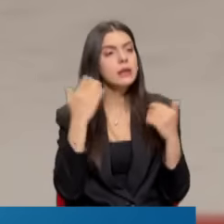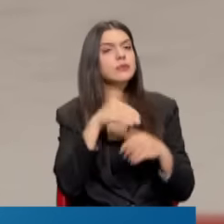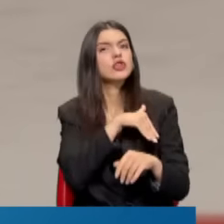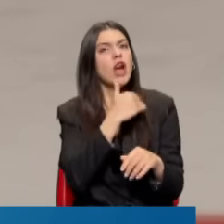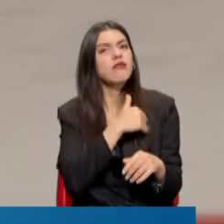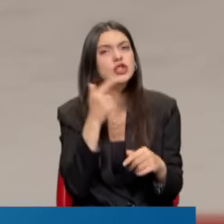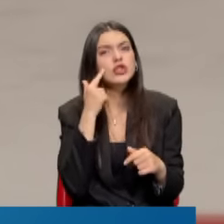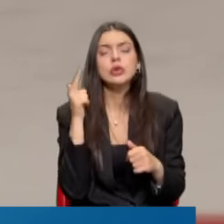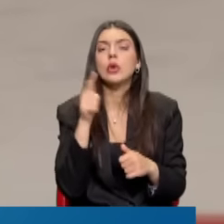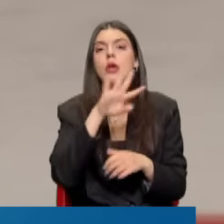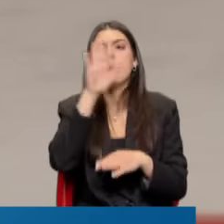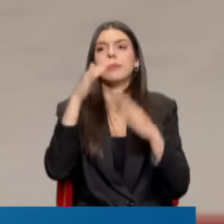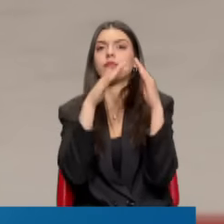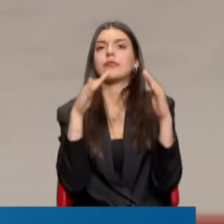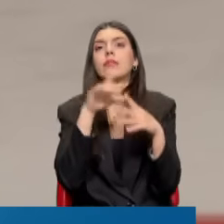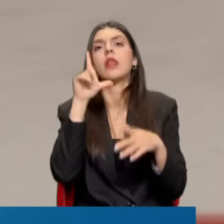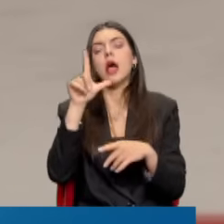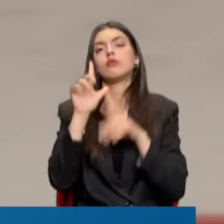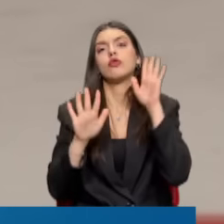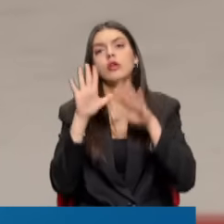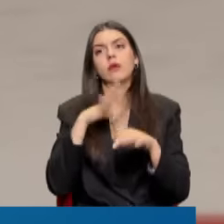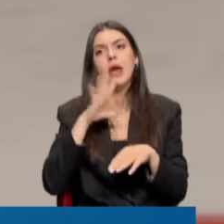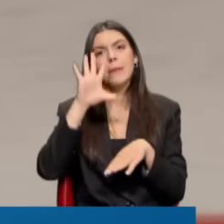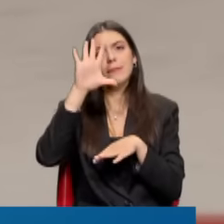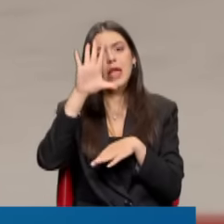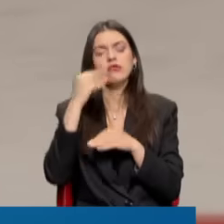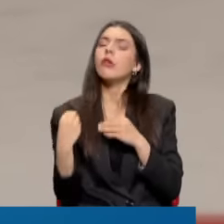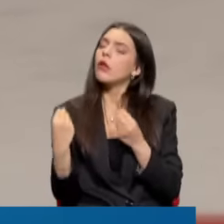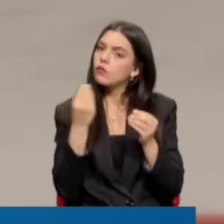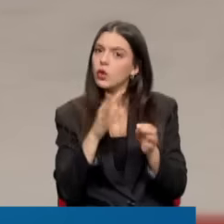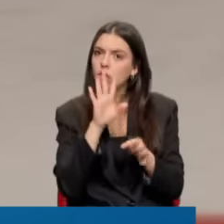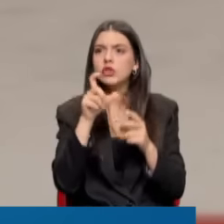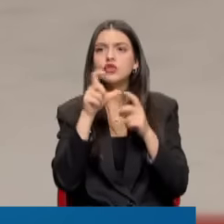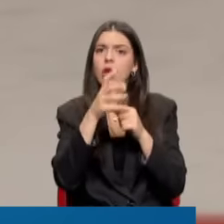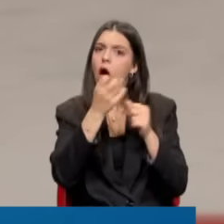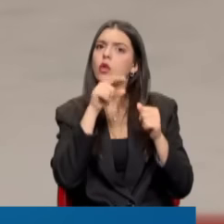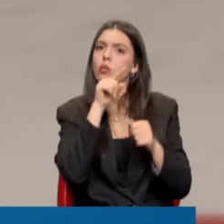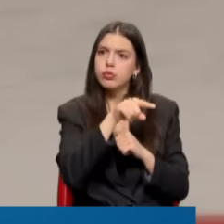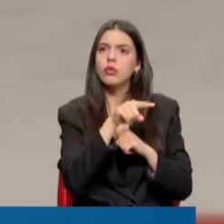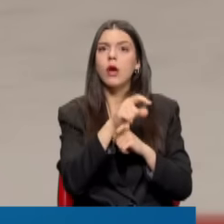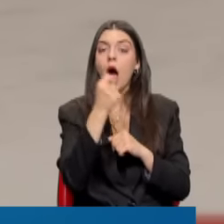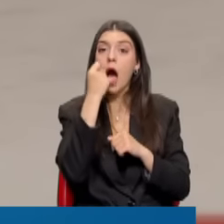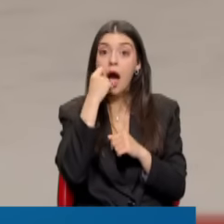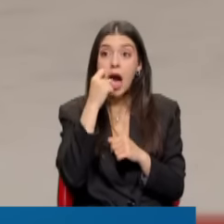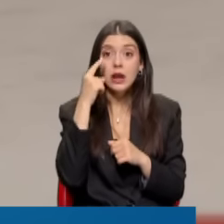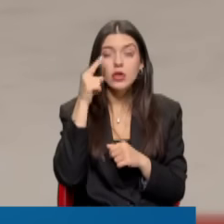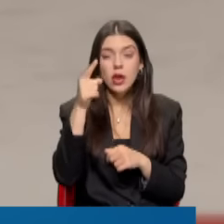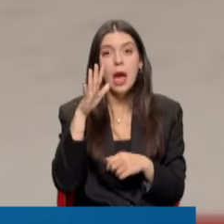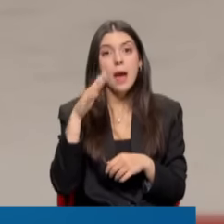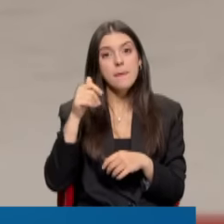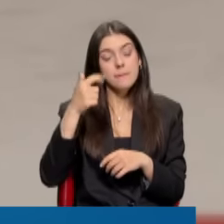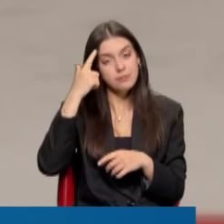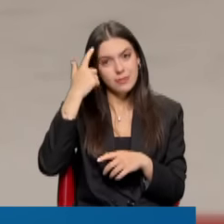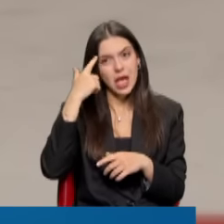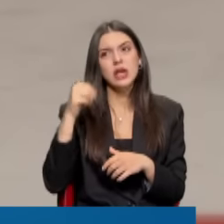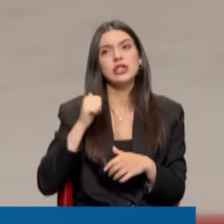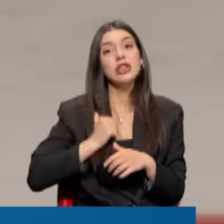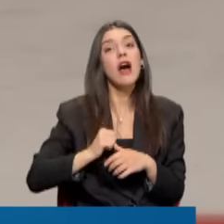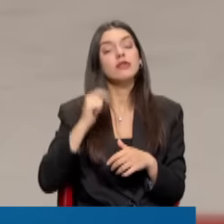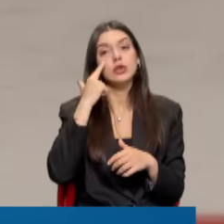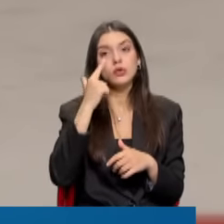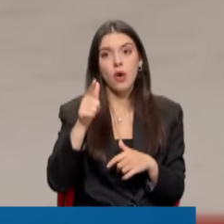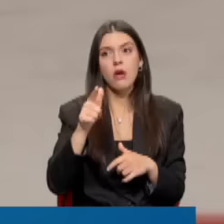var be tane daire Adalet Bakanlığı'na tahsis ediliyor şirket de alıyor Bunu Ankara'da başsavcılık yapmış kişiye yani